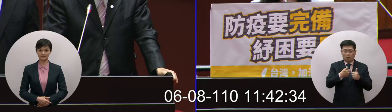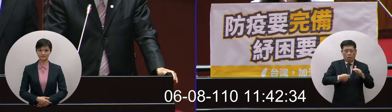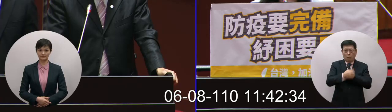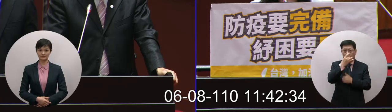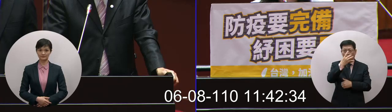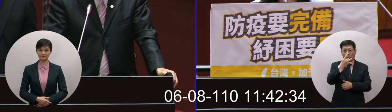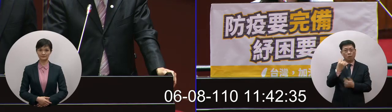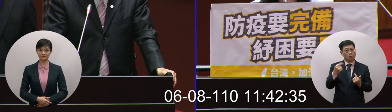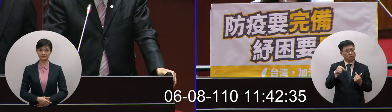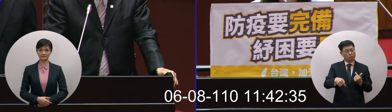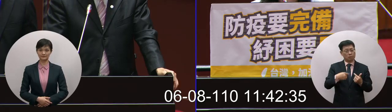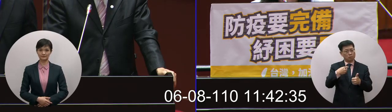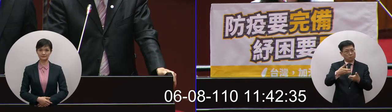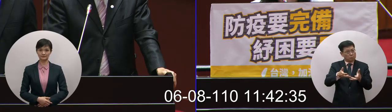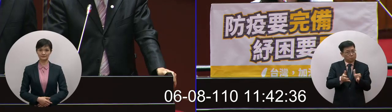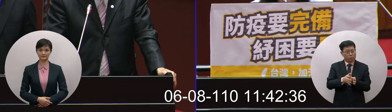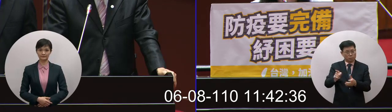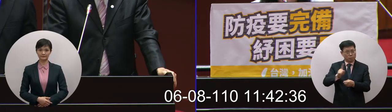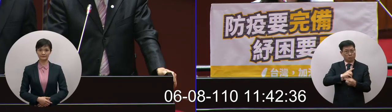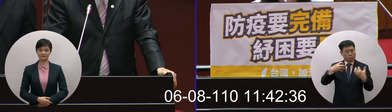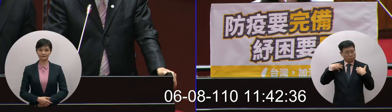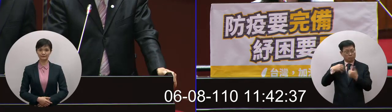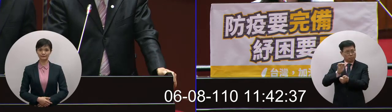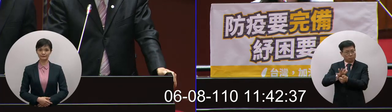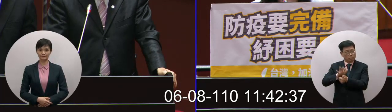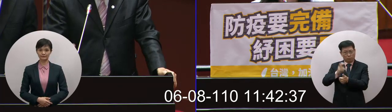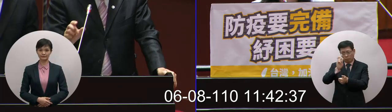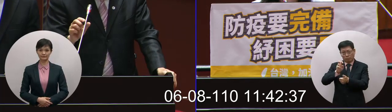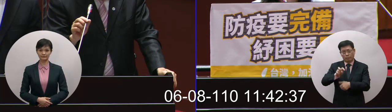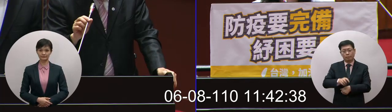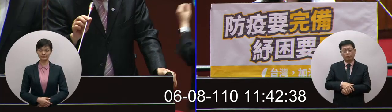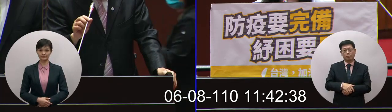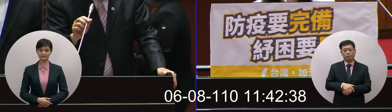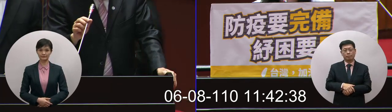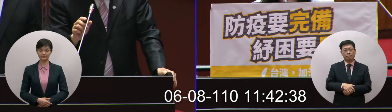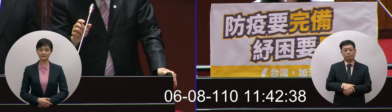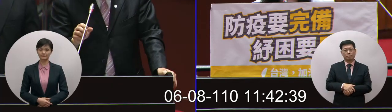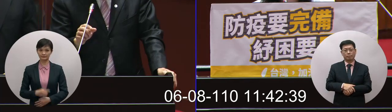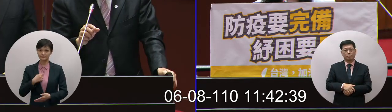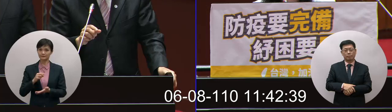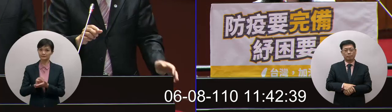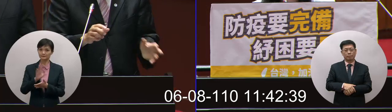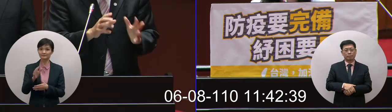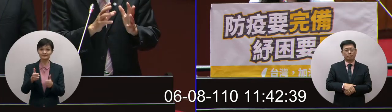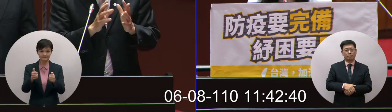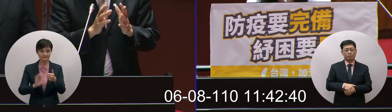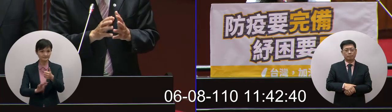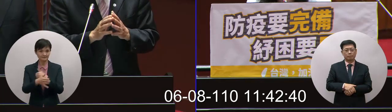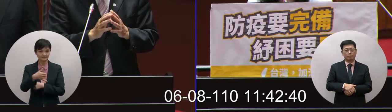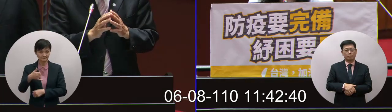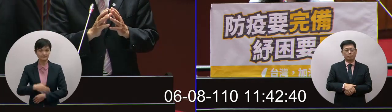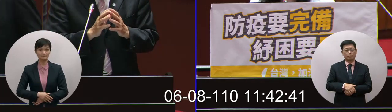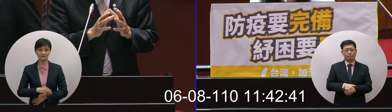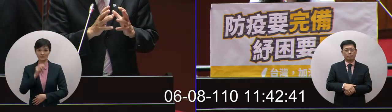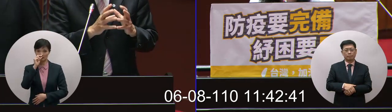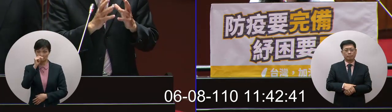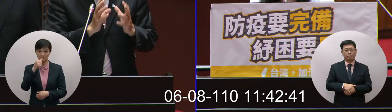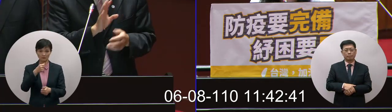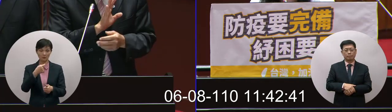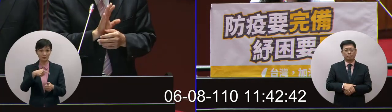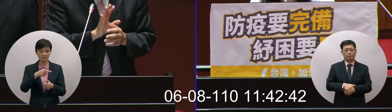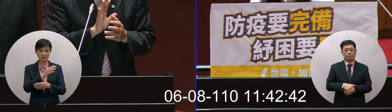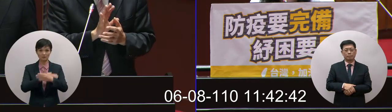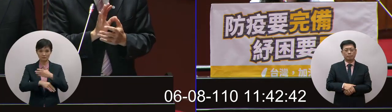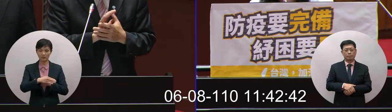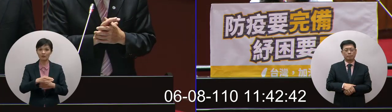业工会，所以在这部分教育部是不是应该担起相对应的责任来一并来照顾到他们？ 是，我跟委员报告，谢谢委员。我想对特教助理员或